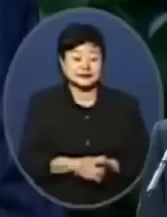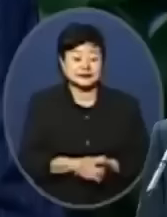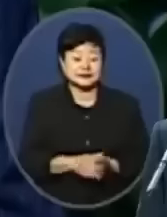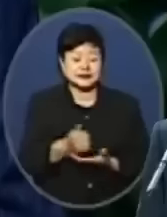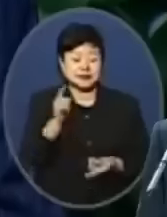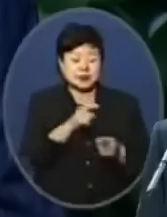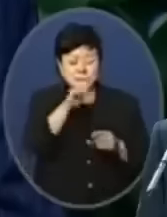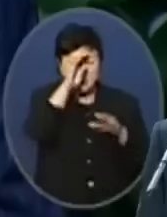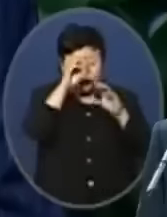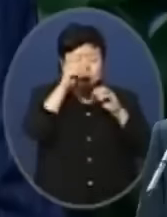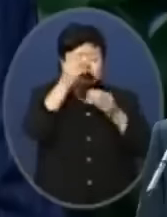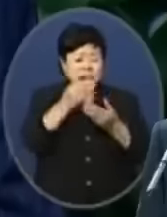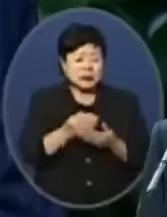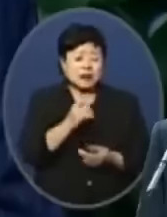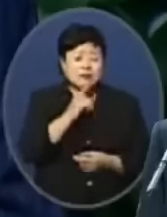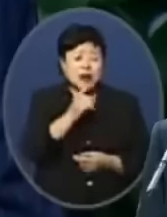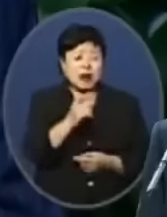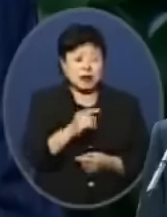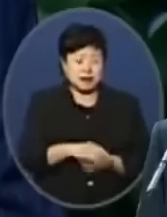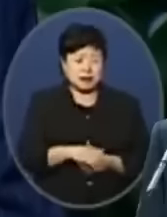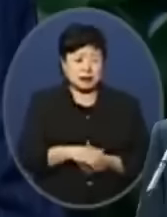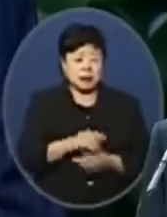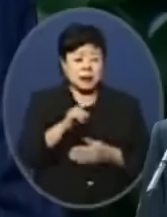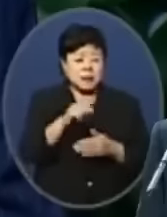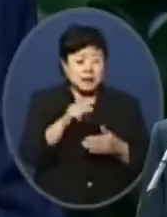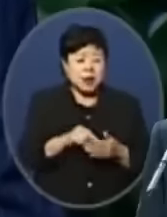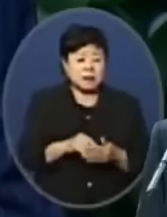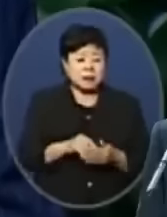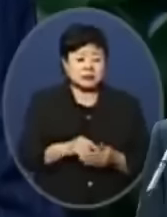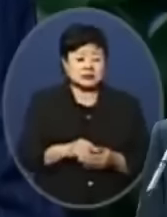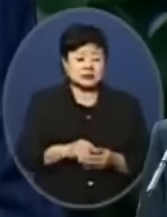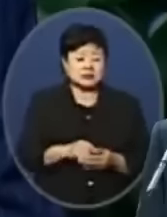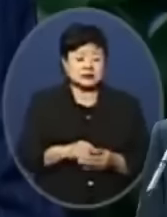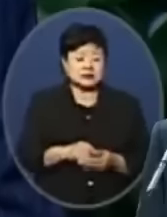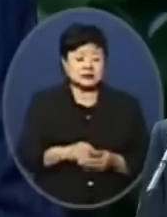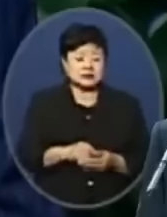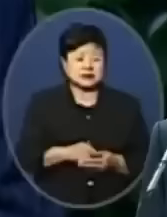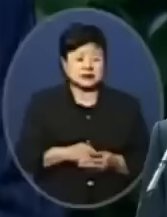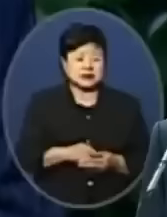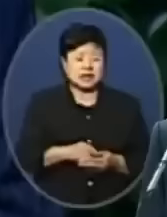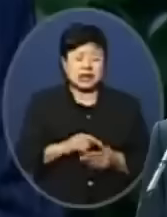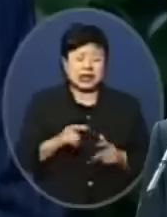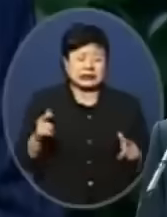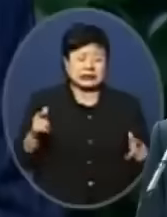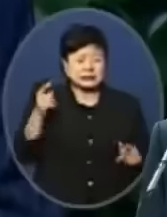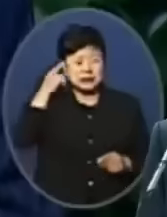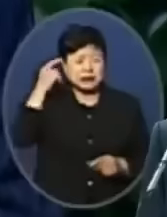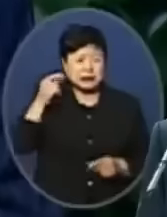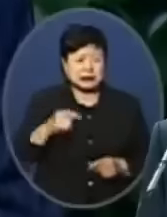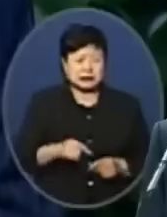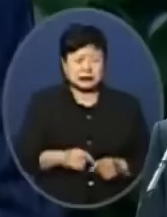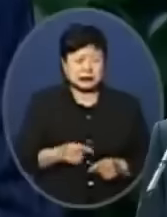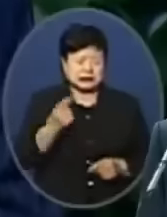제가 채찍에 맞음으로 너희가 남을 입었나니라 하면 마음속에서 마귀가 안 나왔다 천만의 말씀